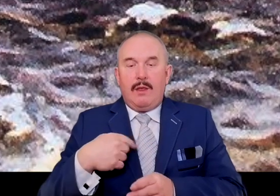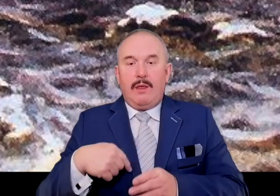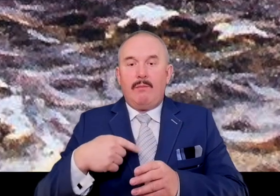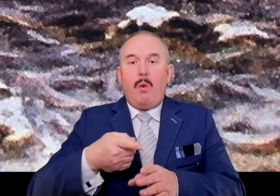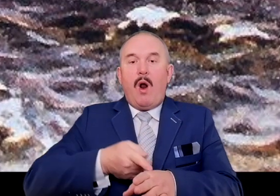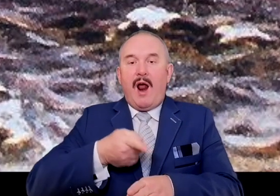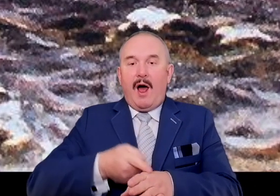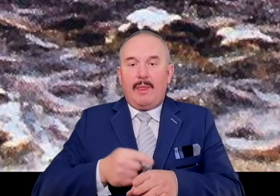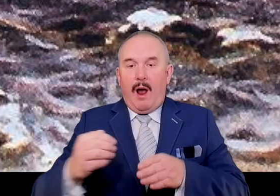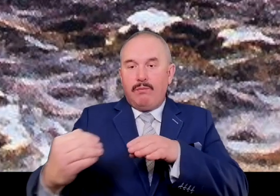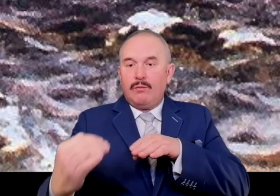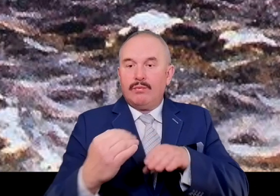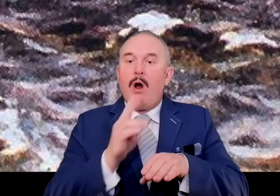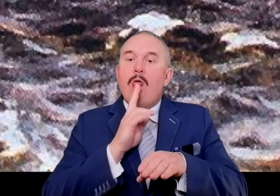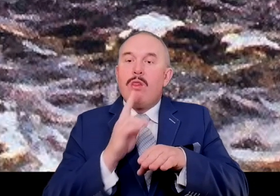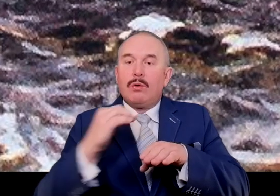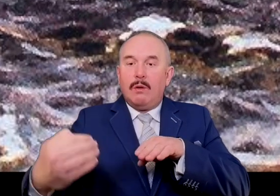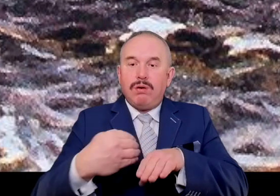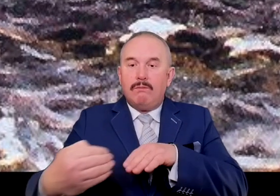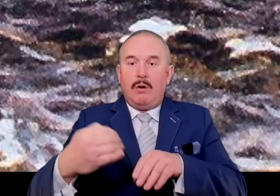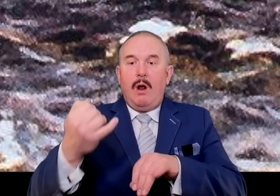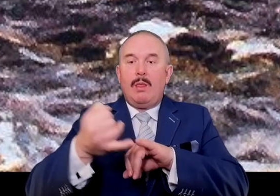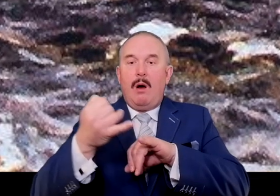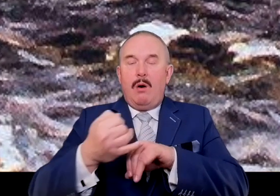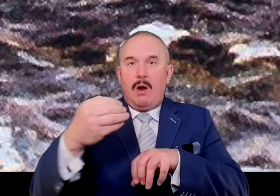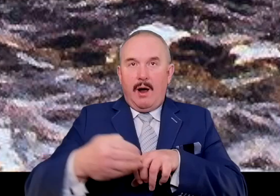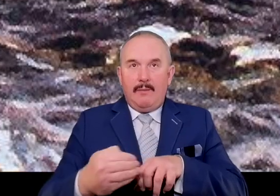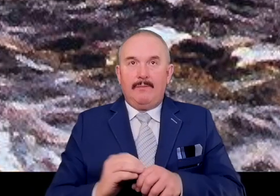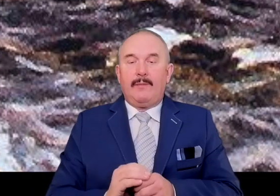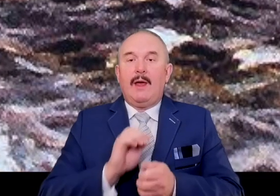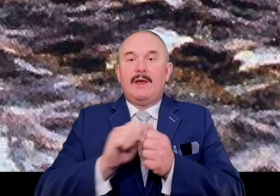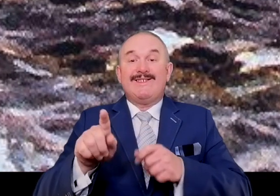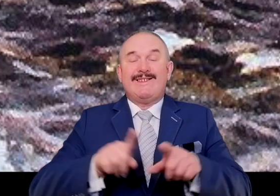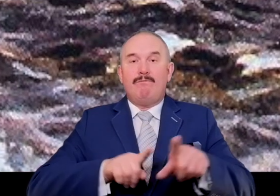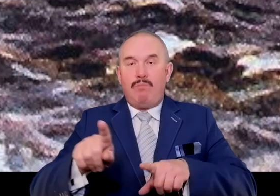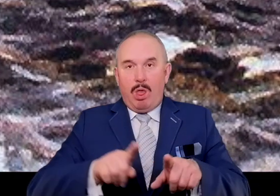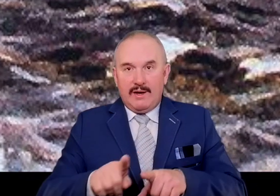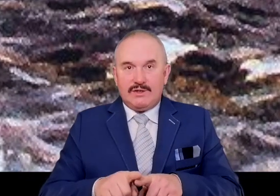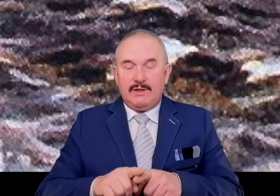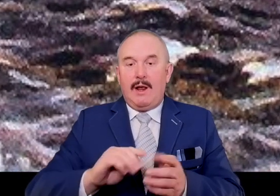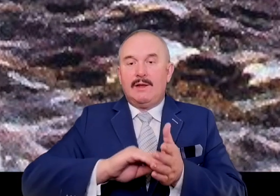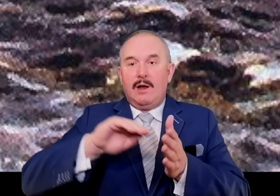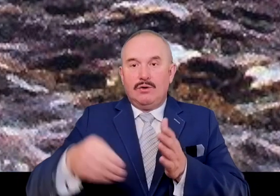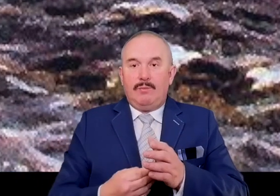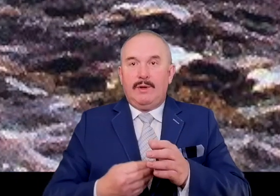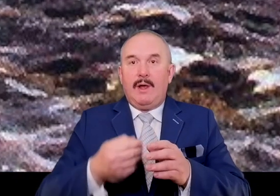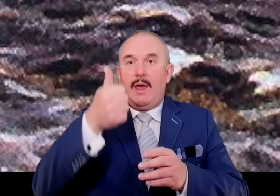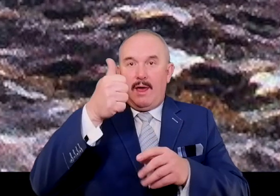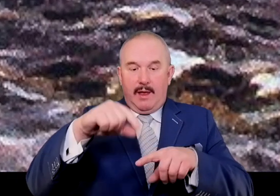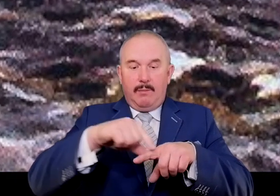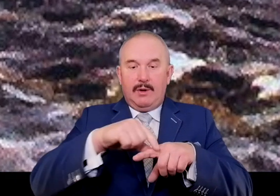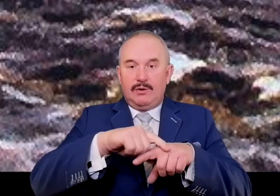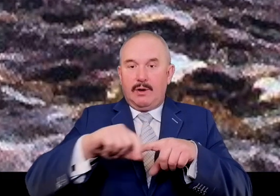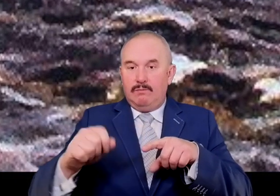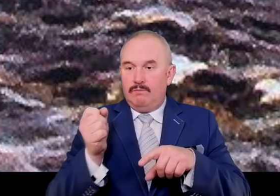nie poranić konia pływającą tutaj krą lodową. Dokonuje symbolicznego aktu zaślubin, wrzucając